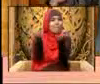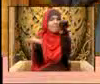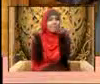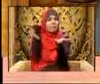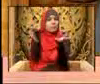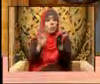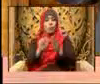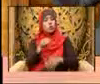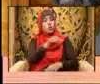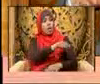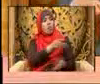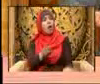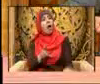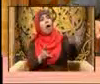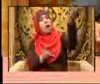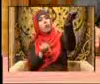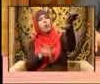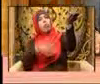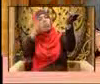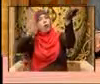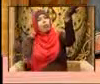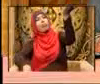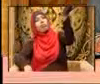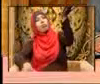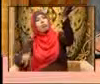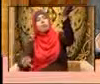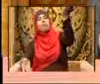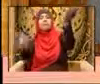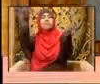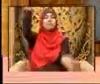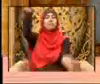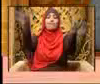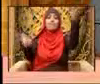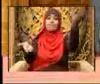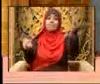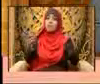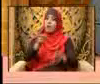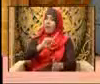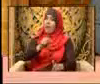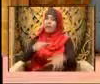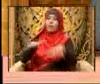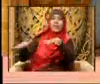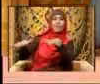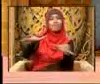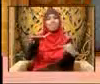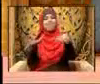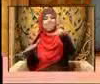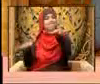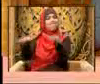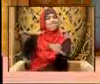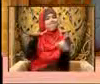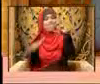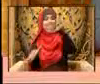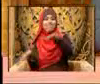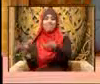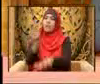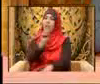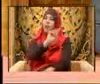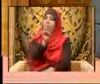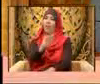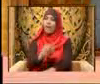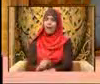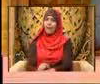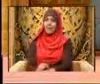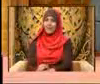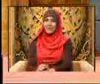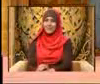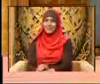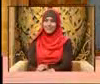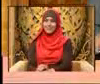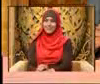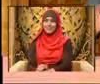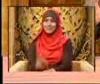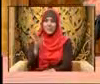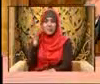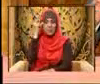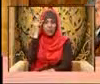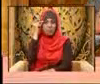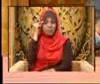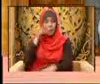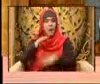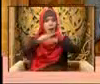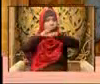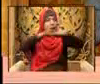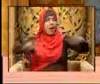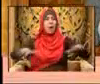والله شيء هوني أكثر من شيء وشيء يضعف على شيء وتختل الموازين وبالتالي يقع عدم